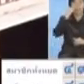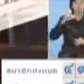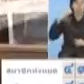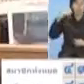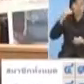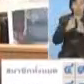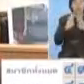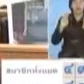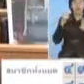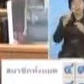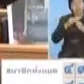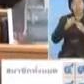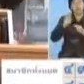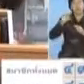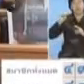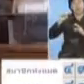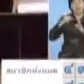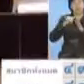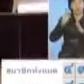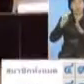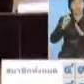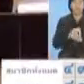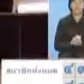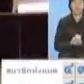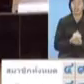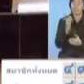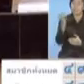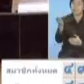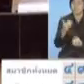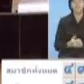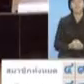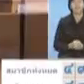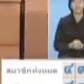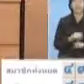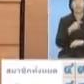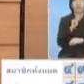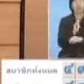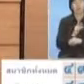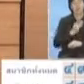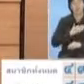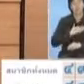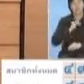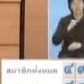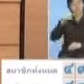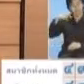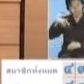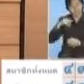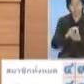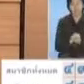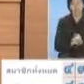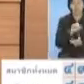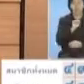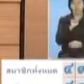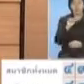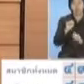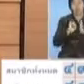าเปิดเป็นสยาม ธนาคารเชิญท่านจุลพันธ์นะ ครับท่านประธานที่เคารพกระผมจุลพันธ์อมรนิวัฒน์สมาชิกสภาผู้แทนรา